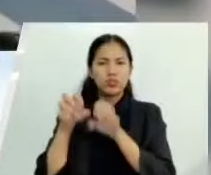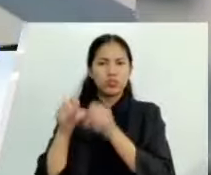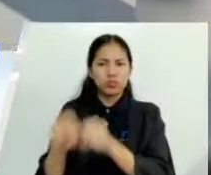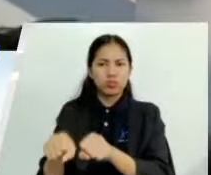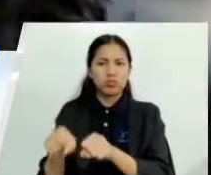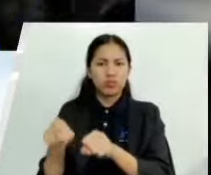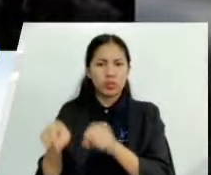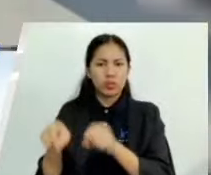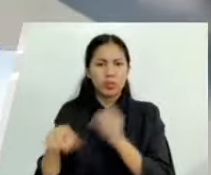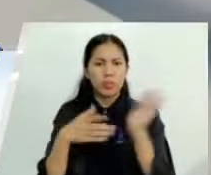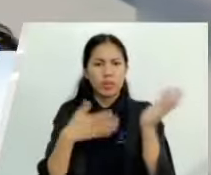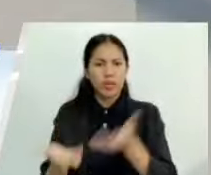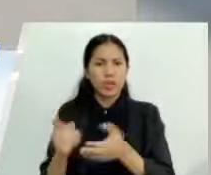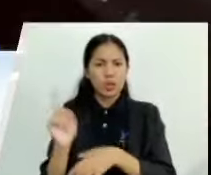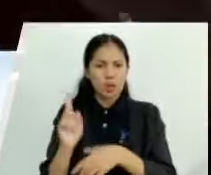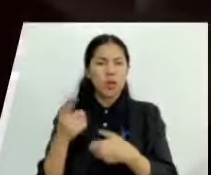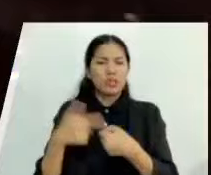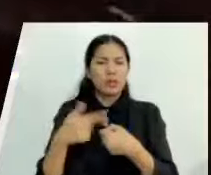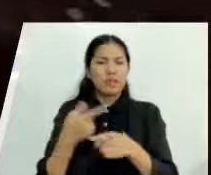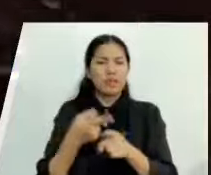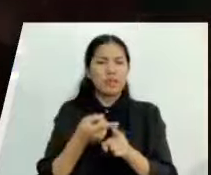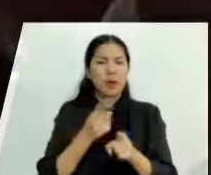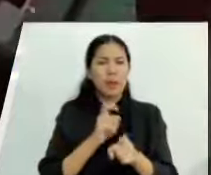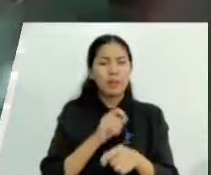mula Iraq at papunta sa ng Turkey.